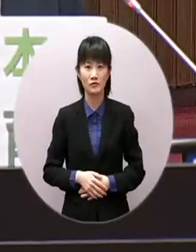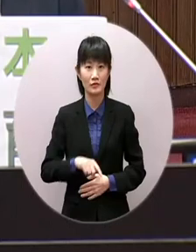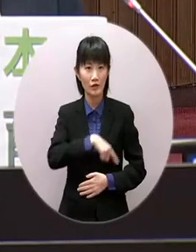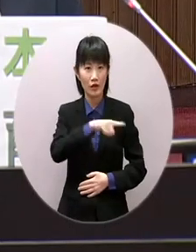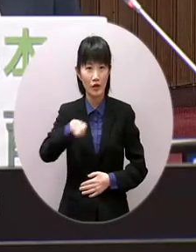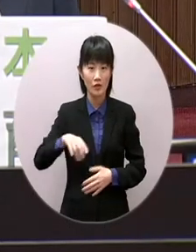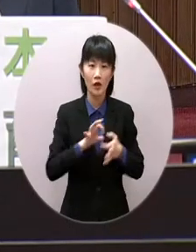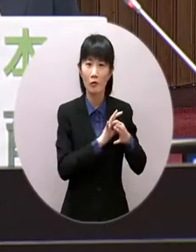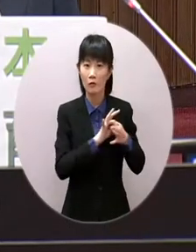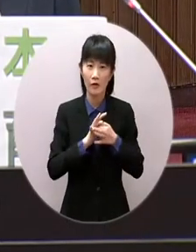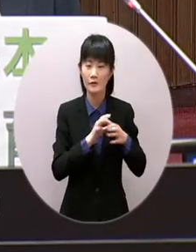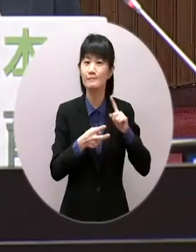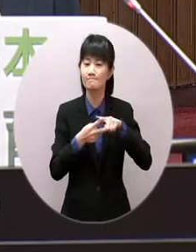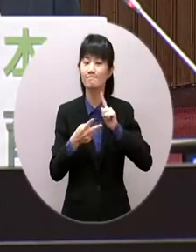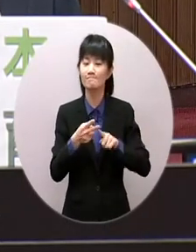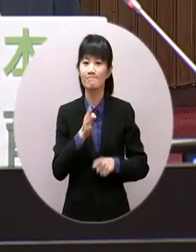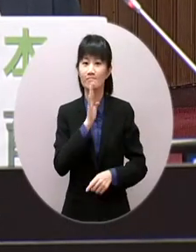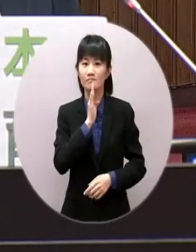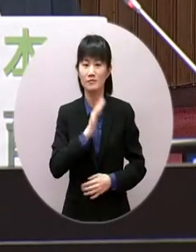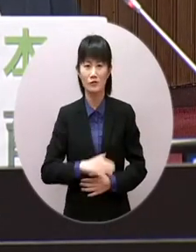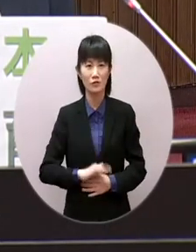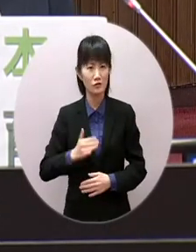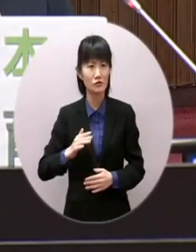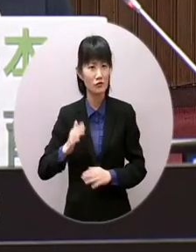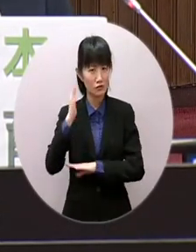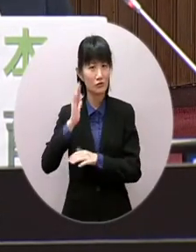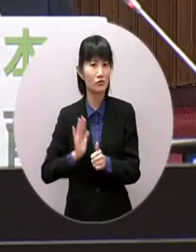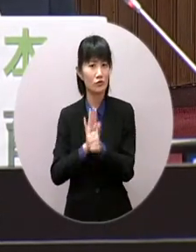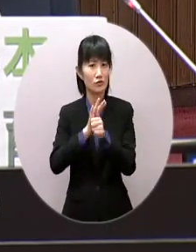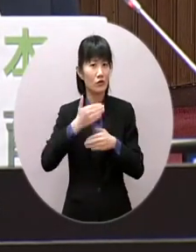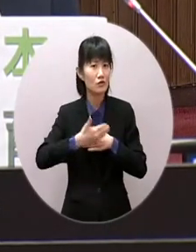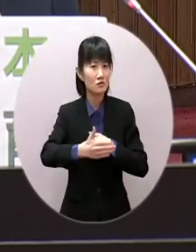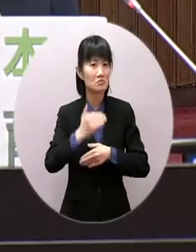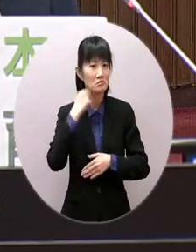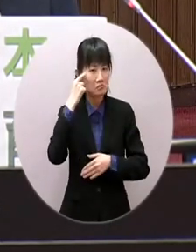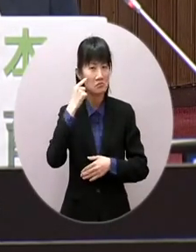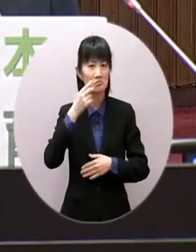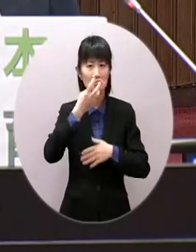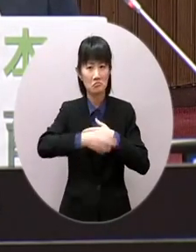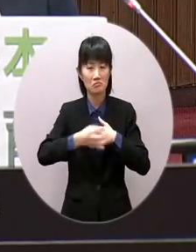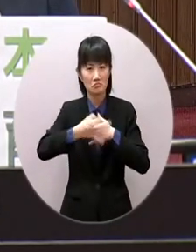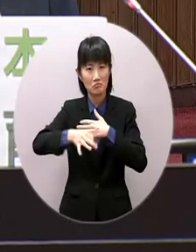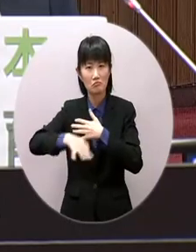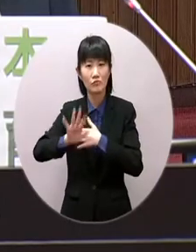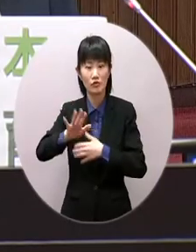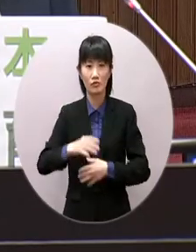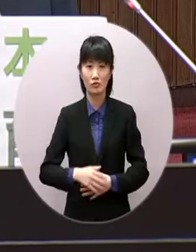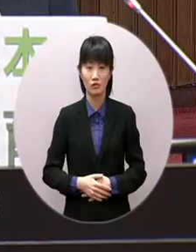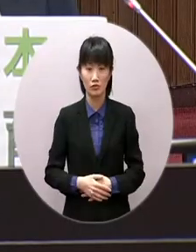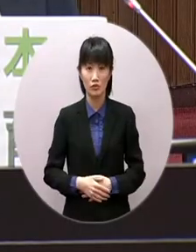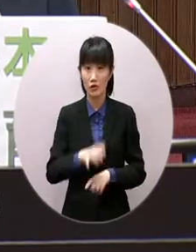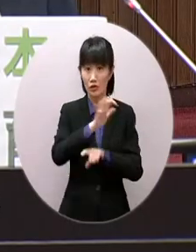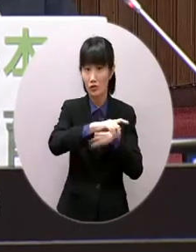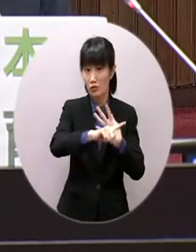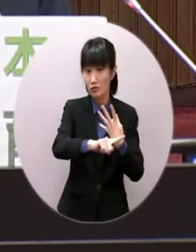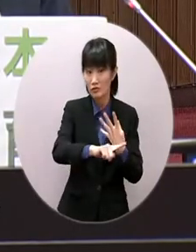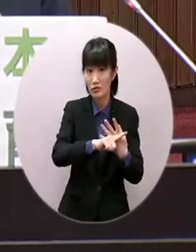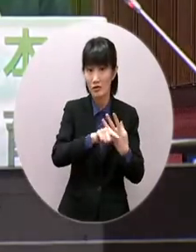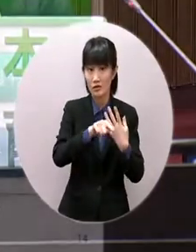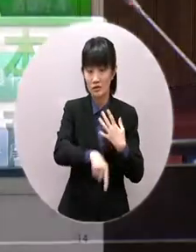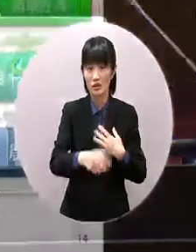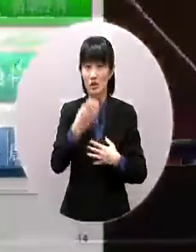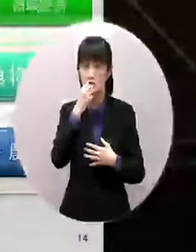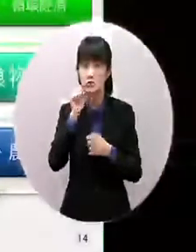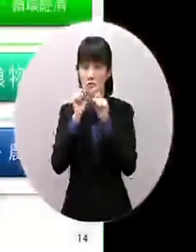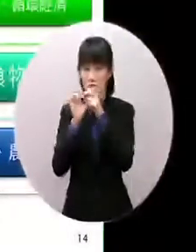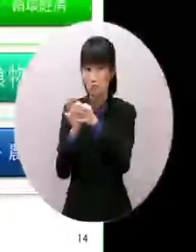家是关注这个议题的，可是我们在执行上有所忽略。食物是生命的根源，农业是食物的基础，特